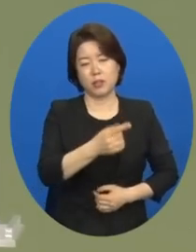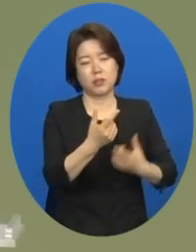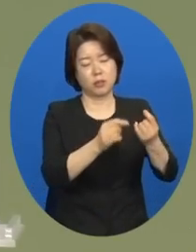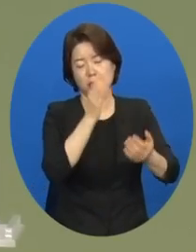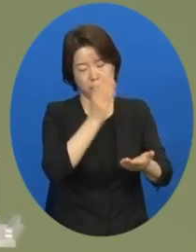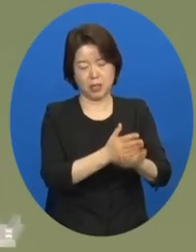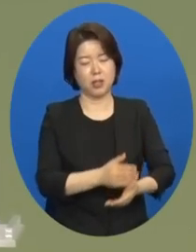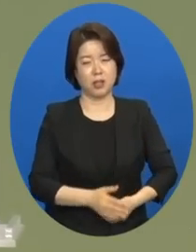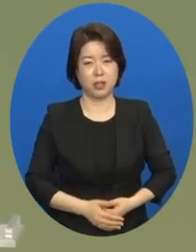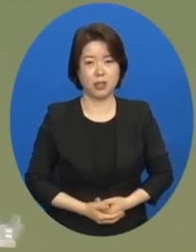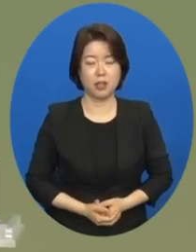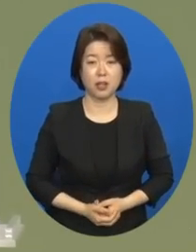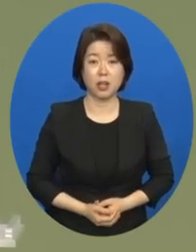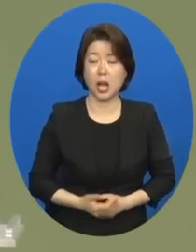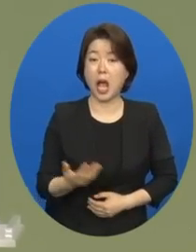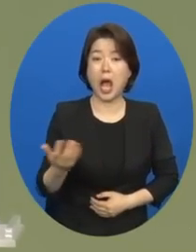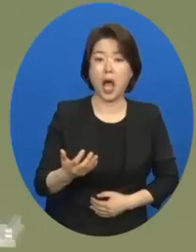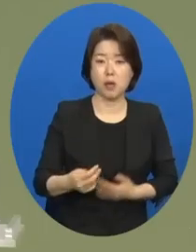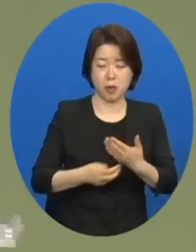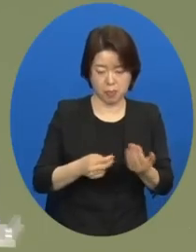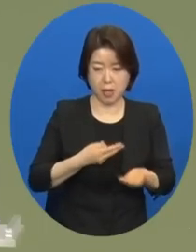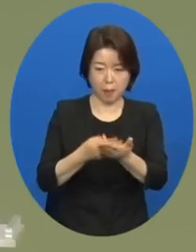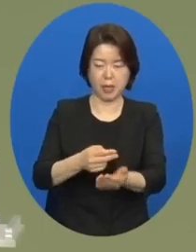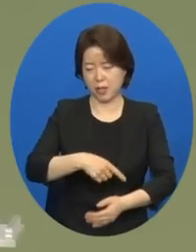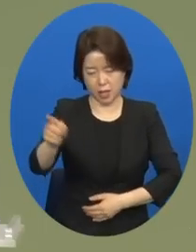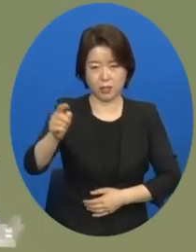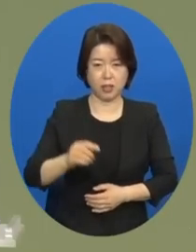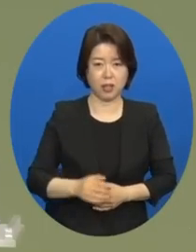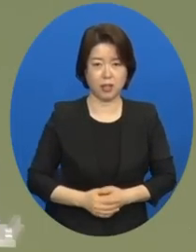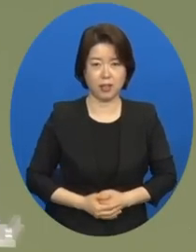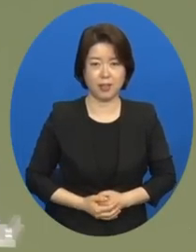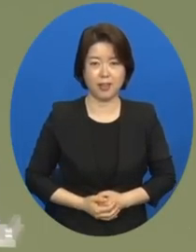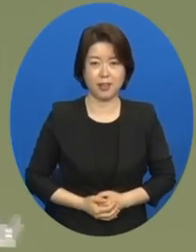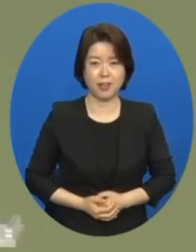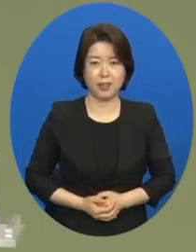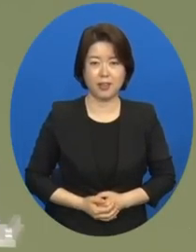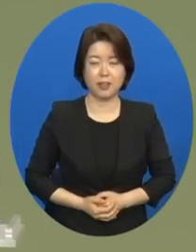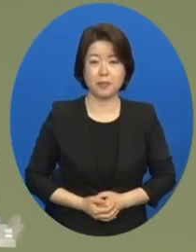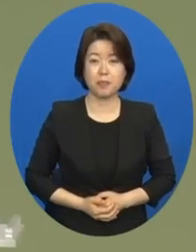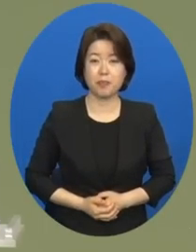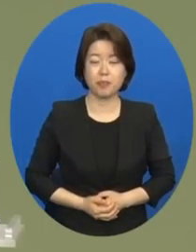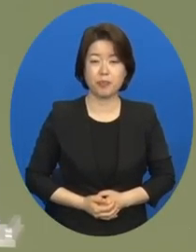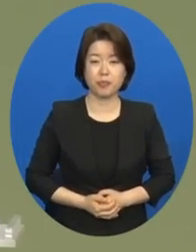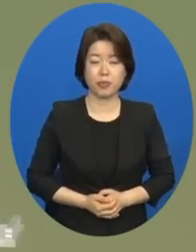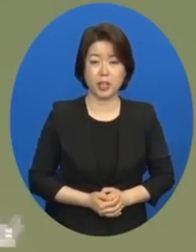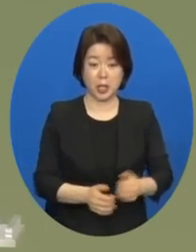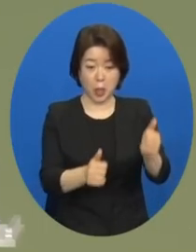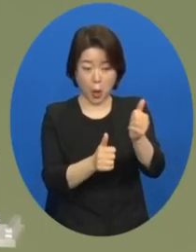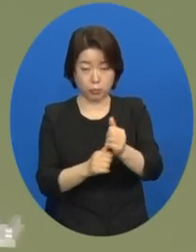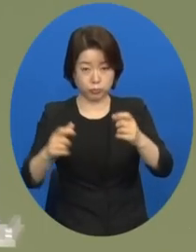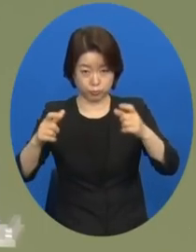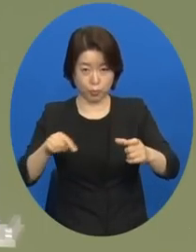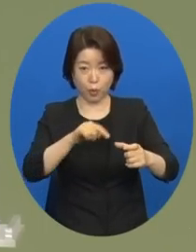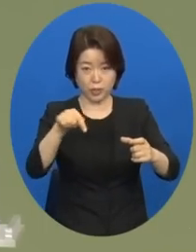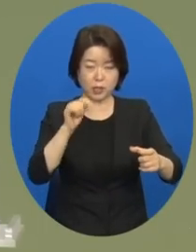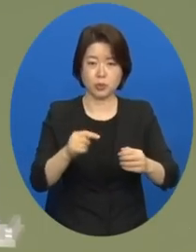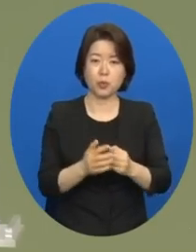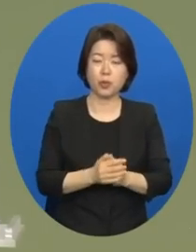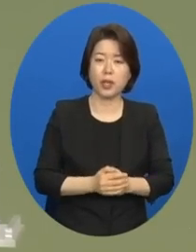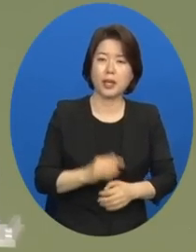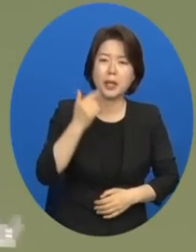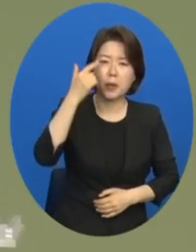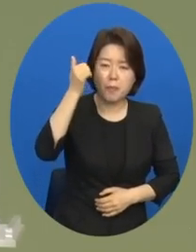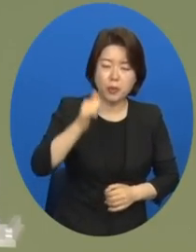돼요 아프다 그러면 입원시키세요 빨리 부목장에서도 목자님들의